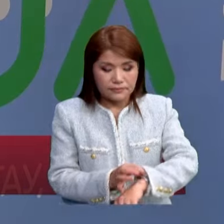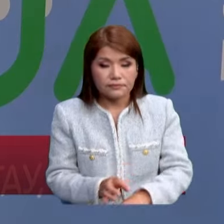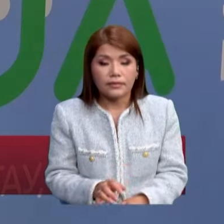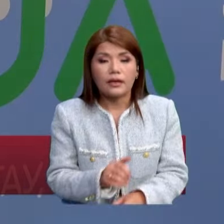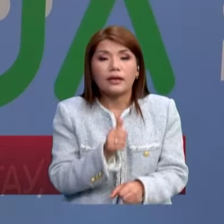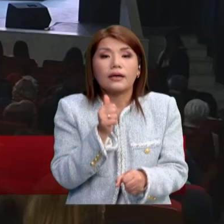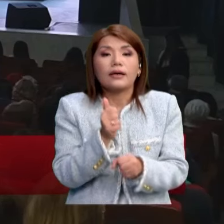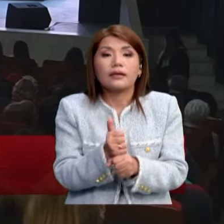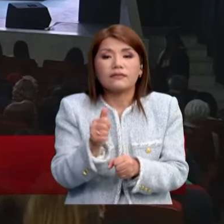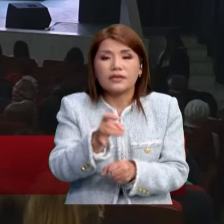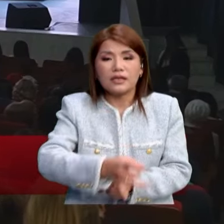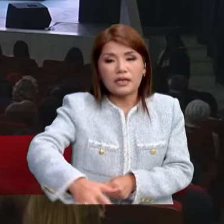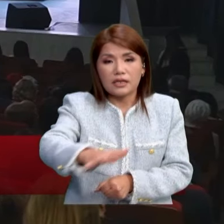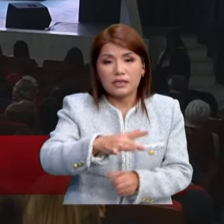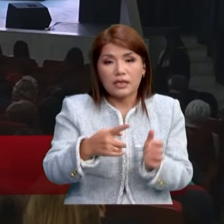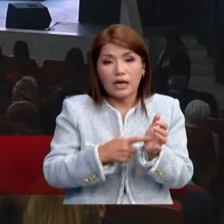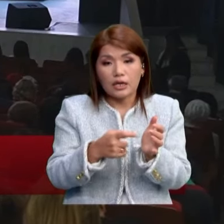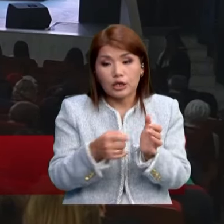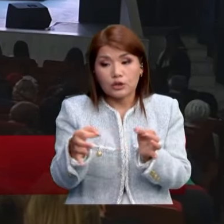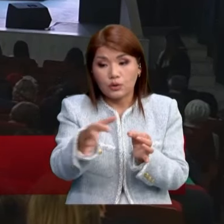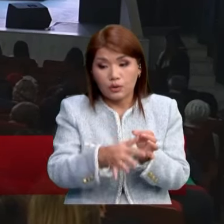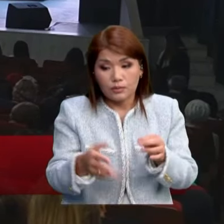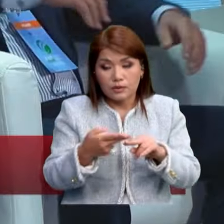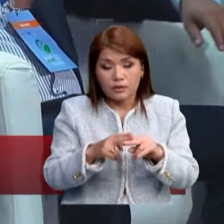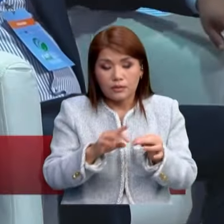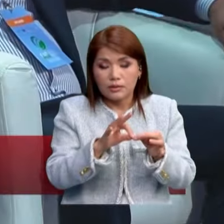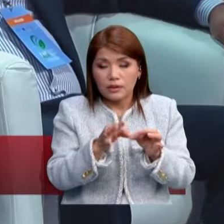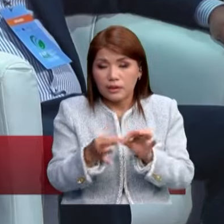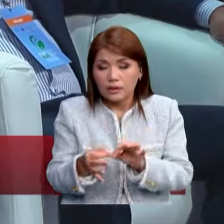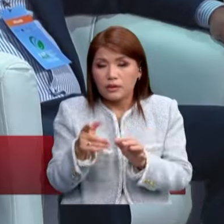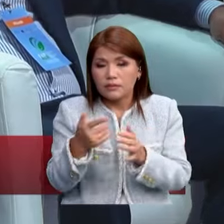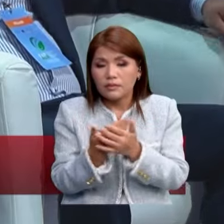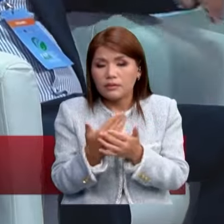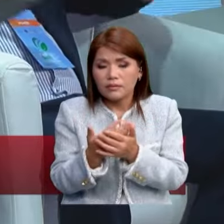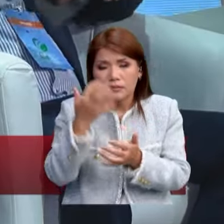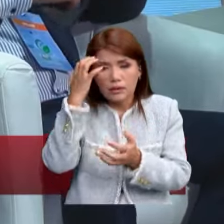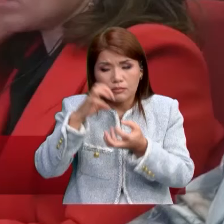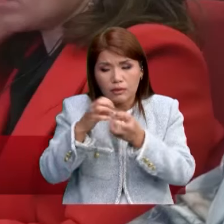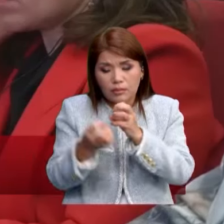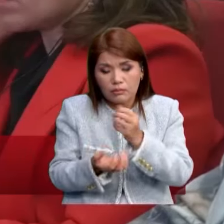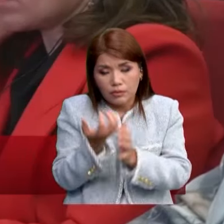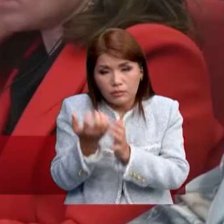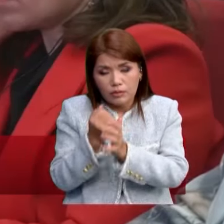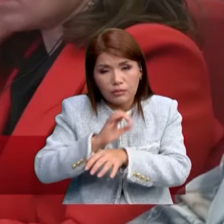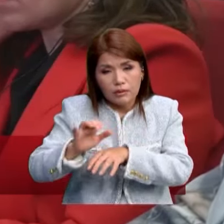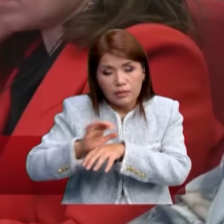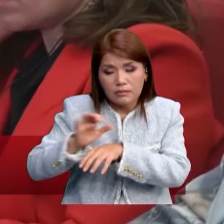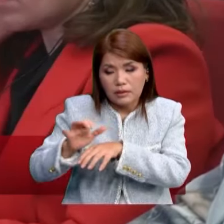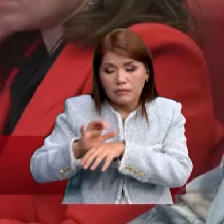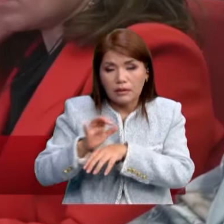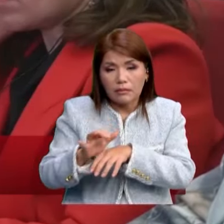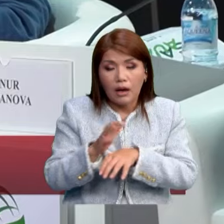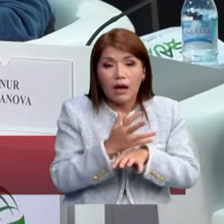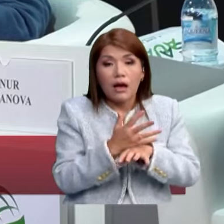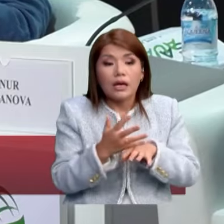Главный промышленный регион страны, Карагандинскую область, сегодня сложно представить без добычи угля. Но экологи уже сегодня говорят о переходе